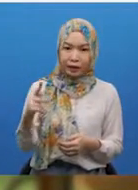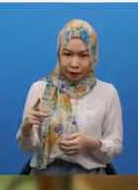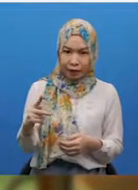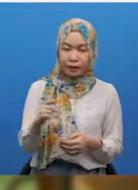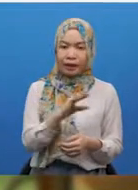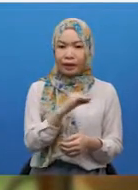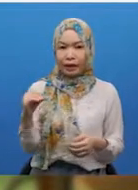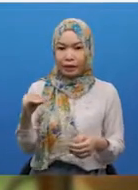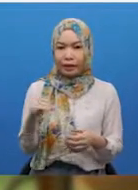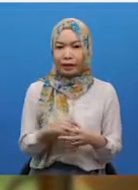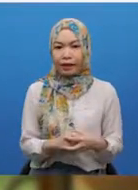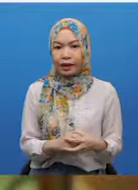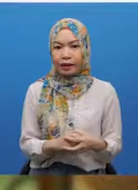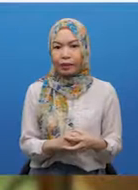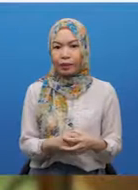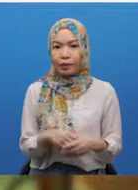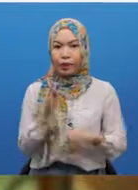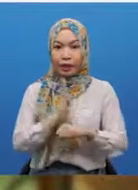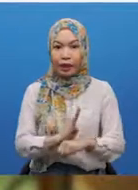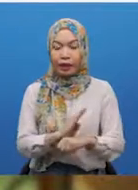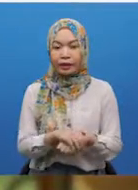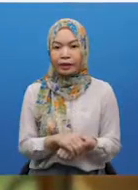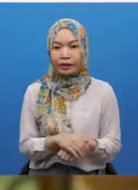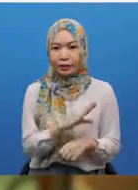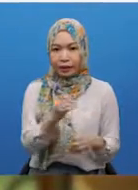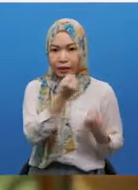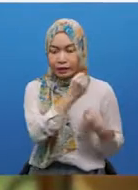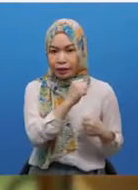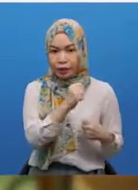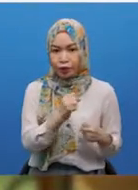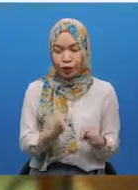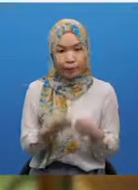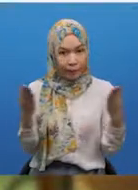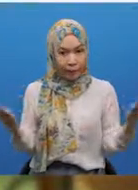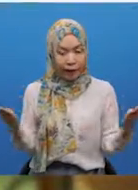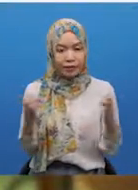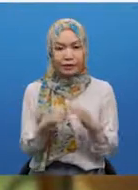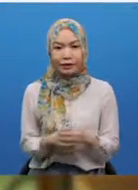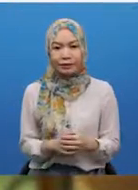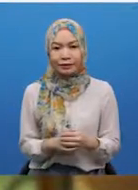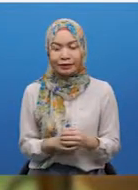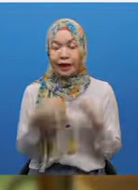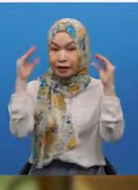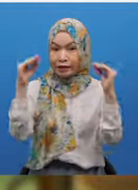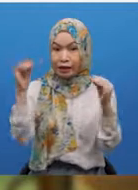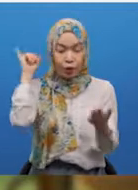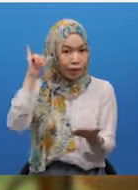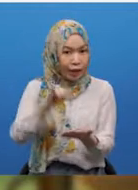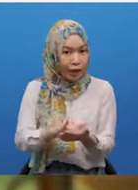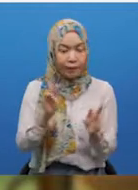bahasa dalam konteks budaya dan kesantunan berbahasa. Cikgu